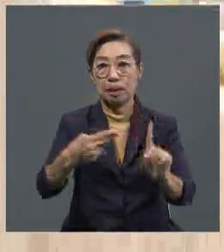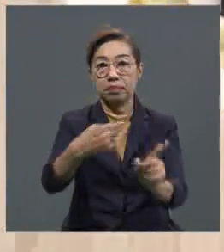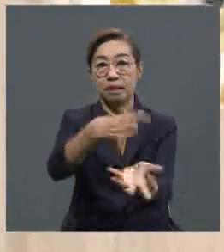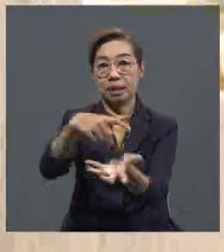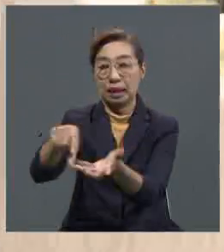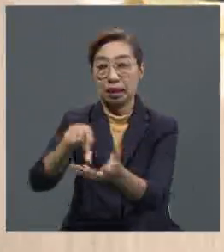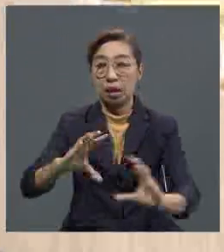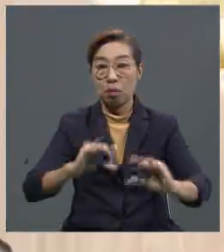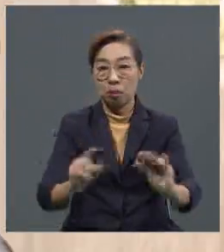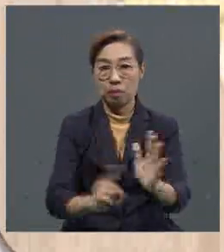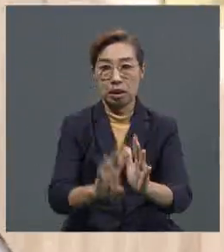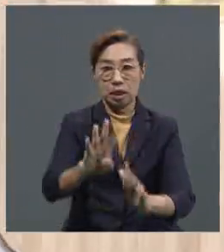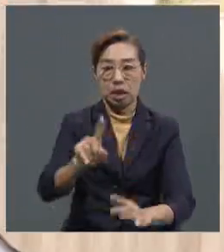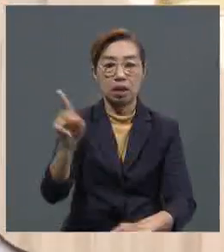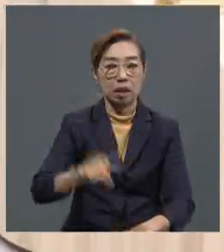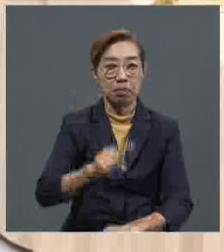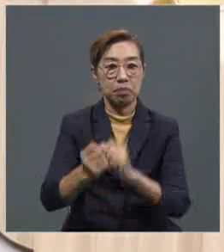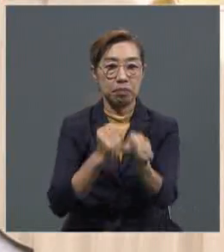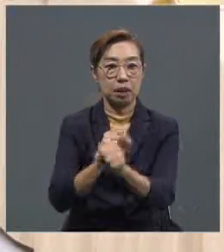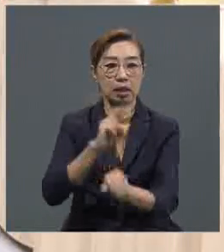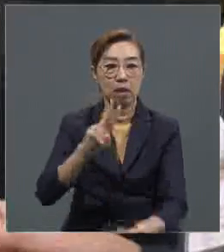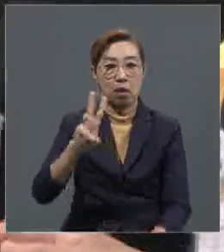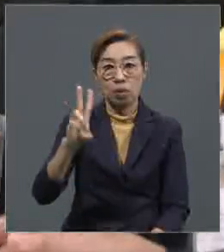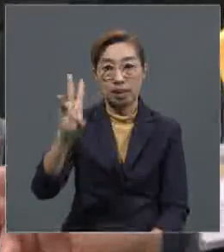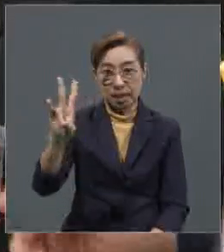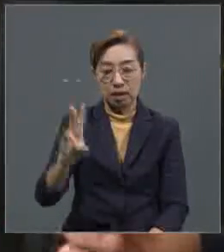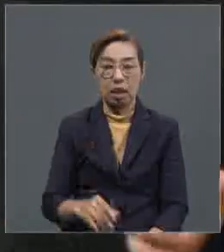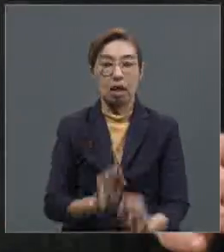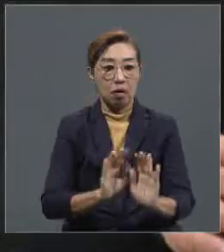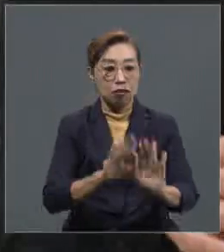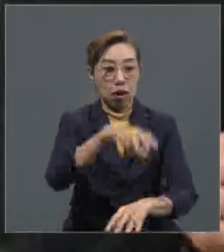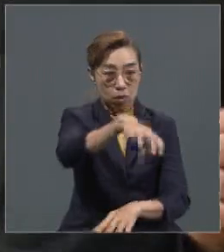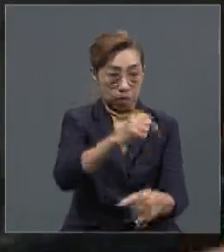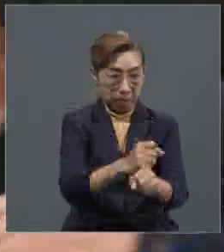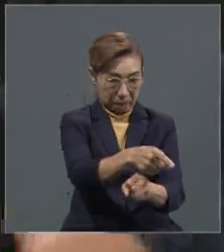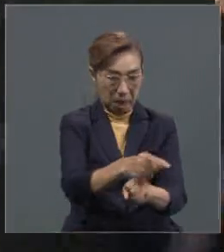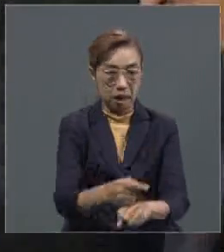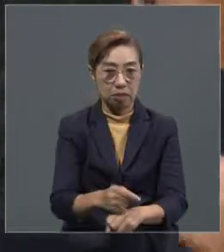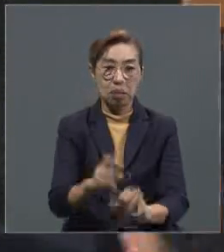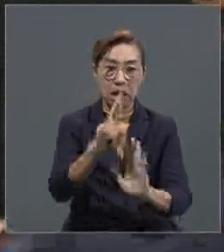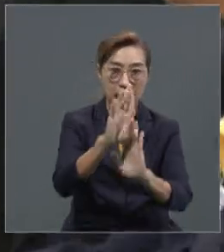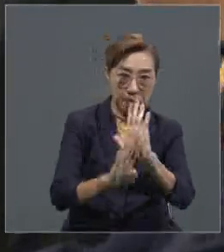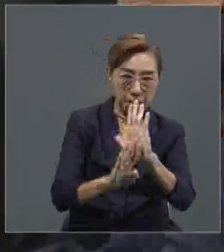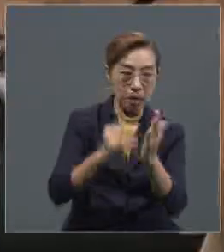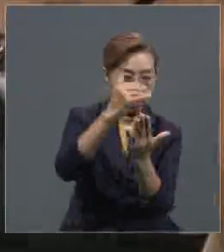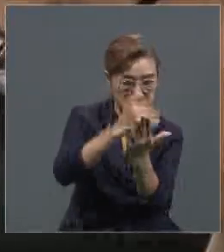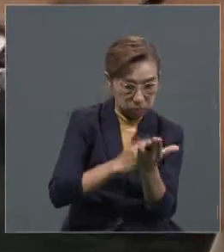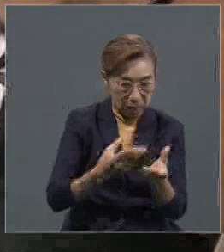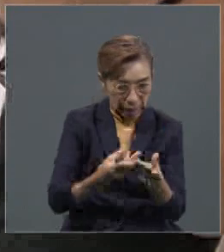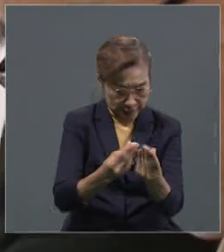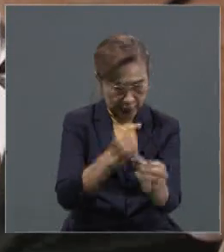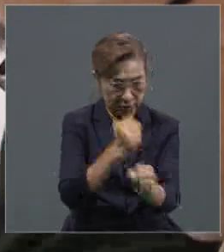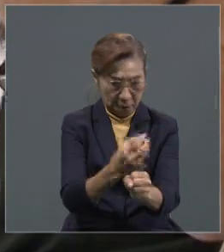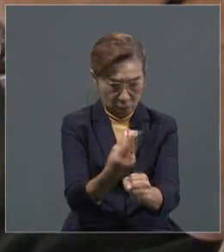ที่4/2567ค่ะก็มอบหมายหน่วยงานที่เกี่ยวข้องเร่งจัดทำรายละเอียดโครงการให้ชัดเจนยิ่งขึ้น